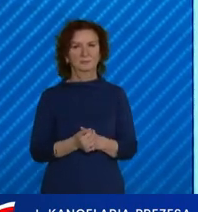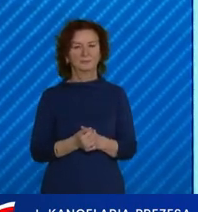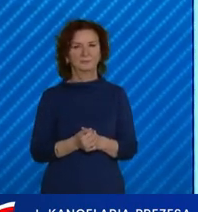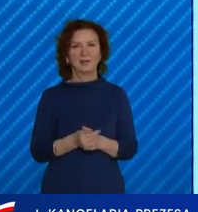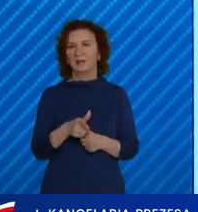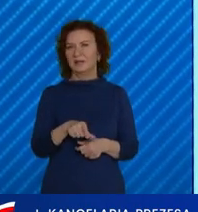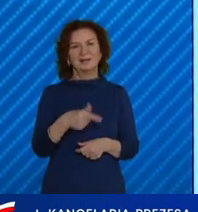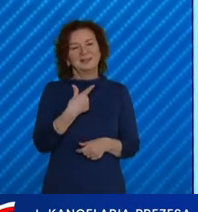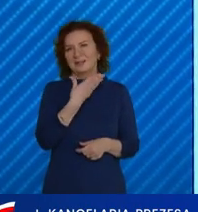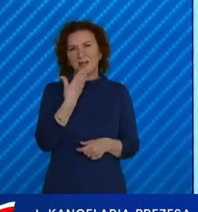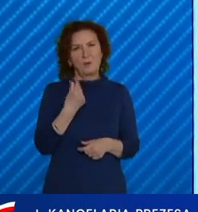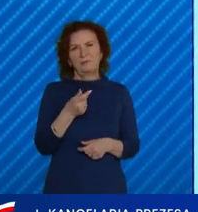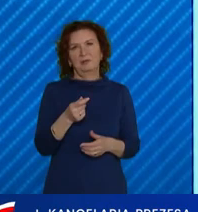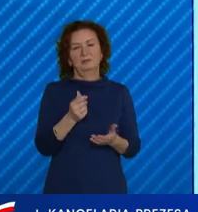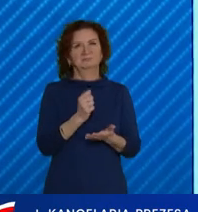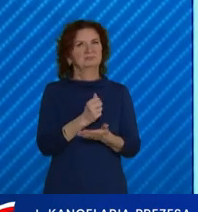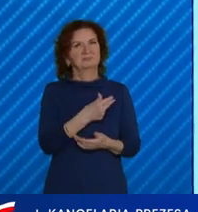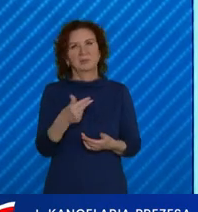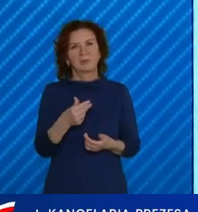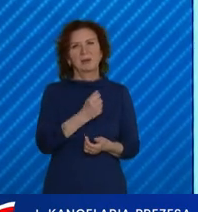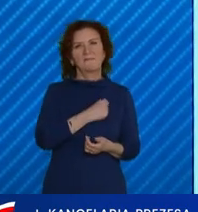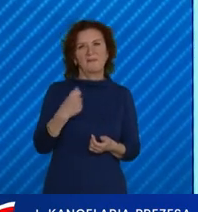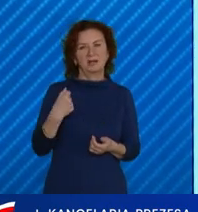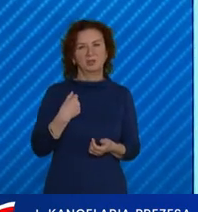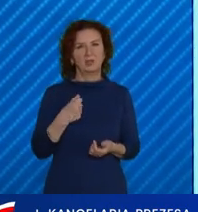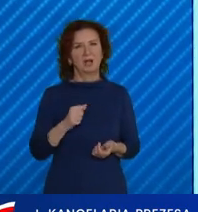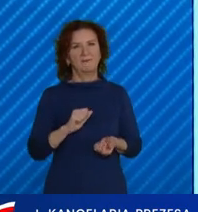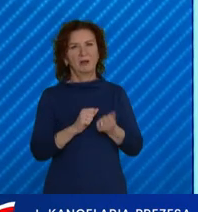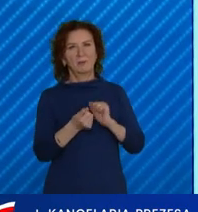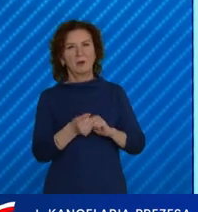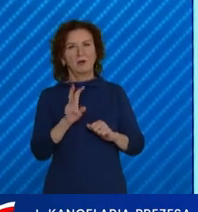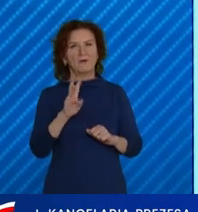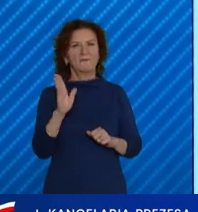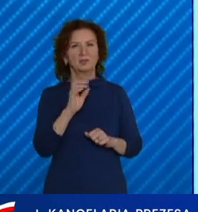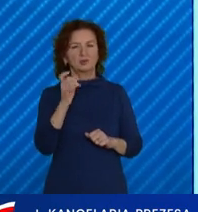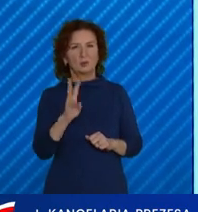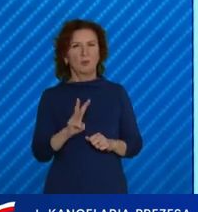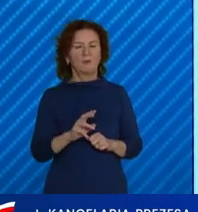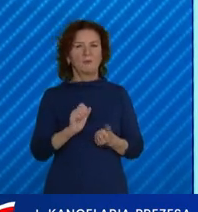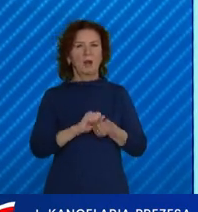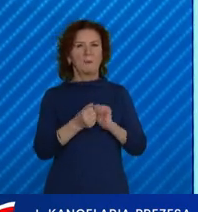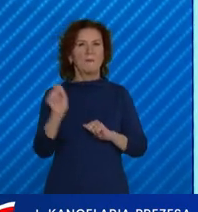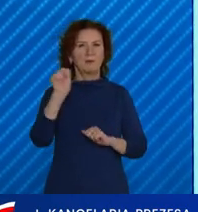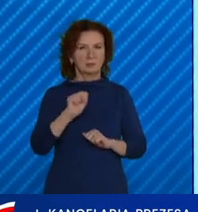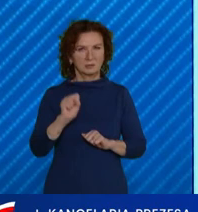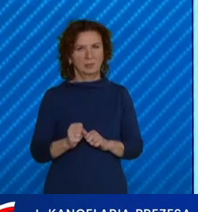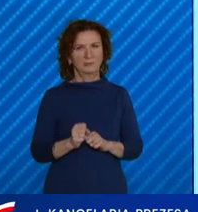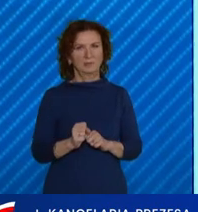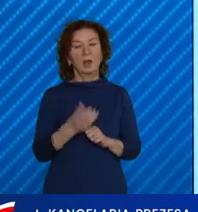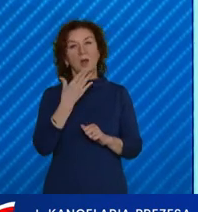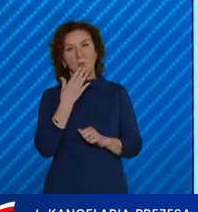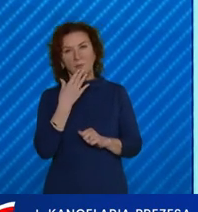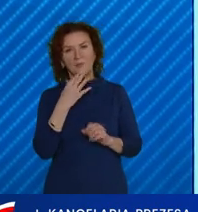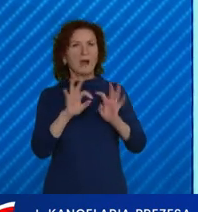do Warszawy, do, nie wiem, Wyszkowa, czy Otwocka, czy Wrocławia. Po prostu mówię o